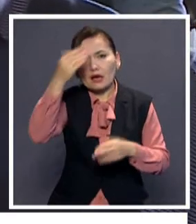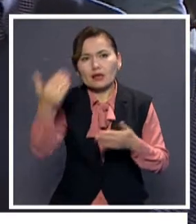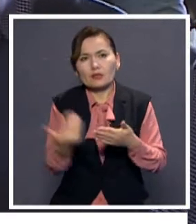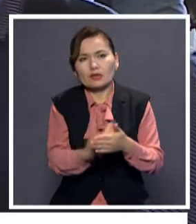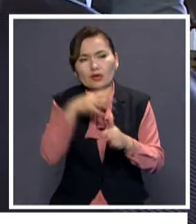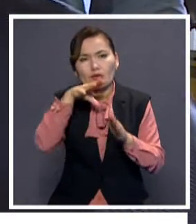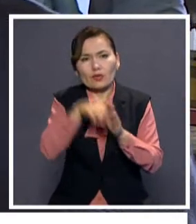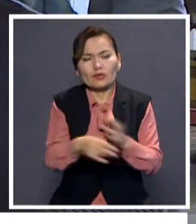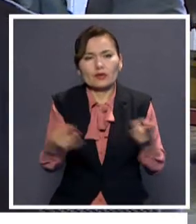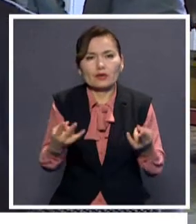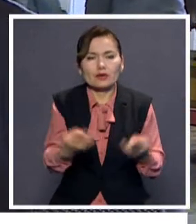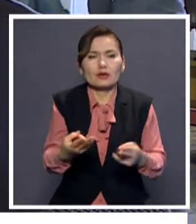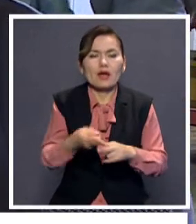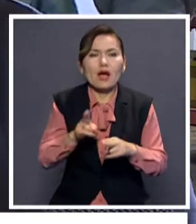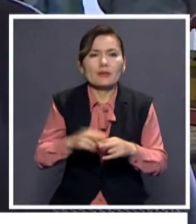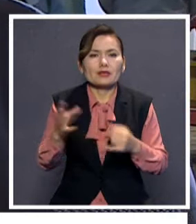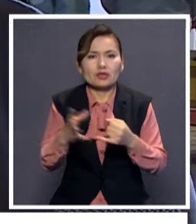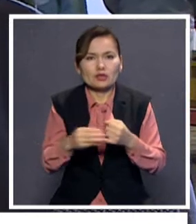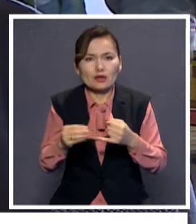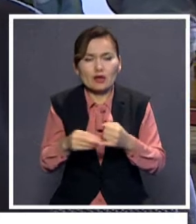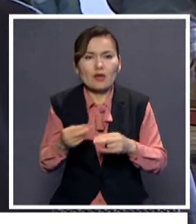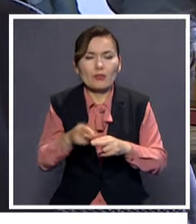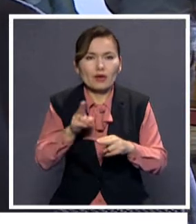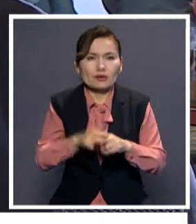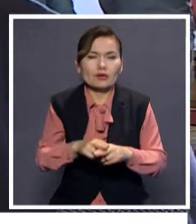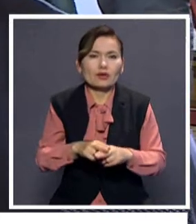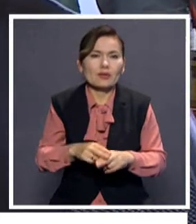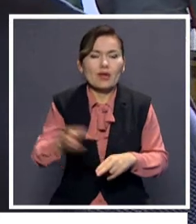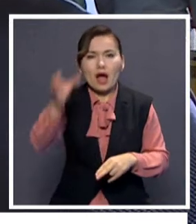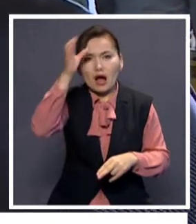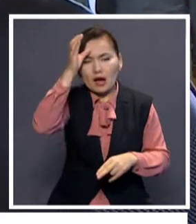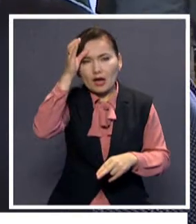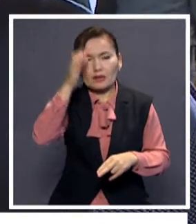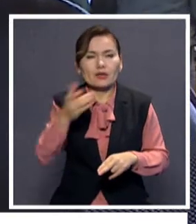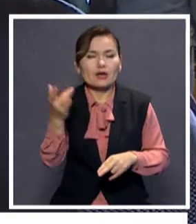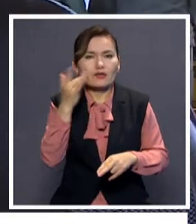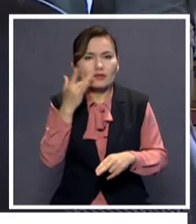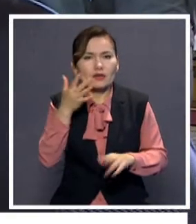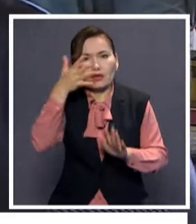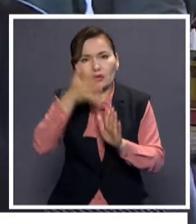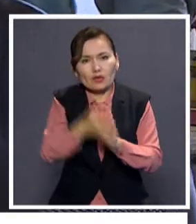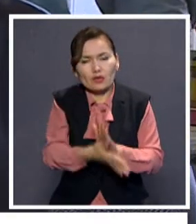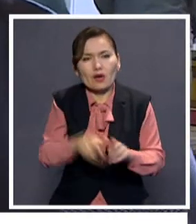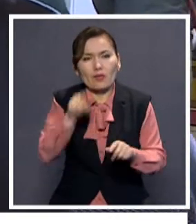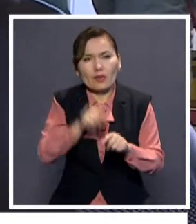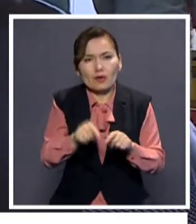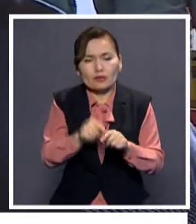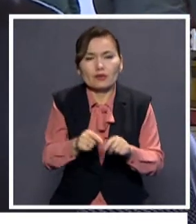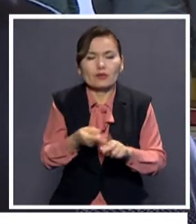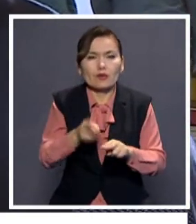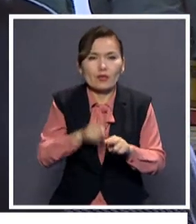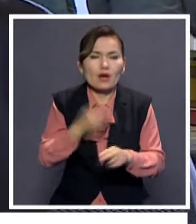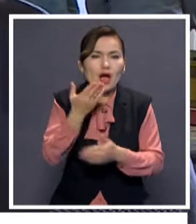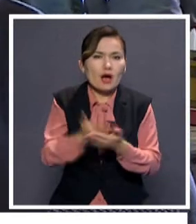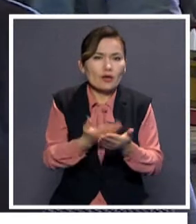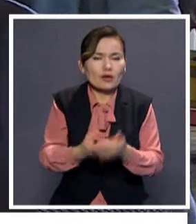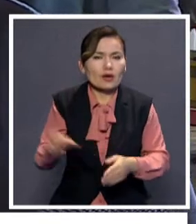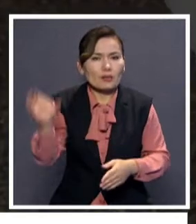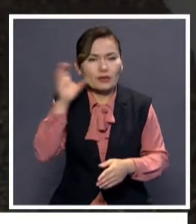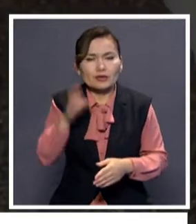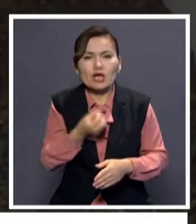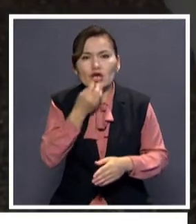болу керек. Мысалы, біздің серіктестік бірнеше жылдан бері ғалымдардың кеңесін орындап келеміз. Ауыспалы егіншілік, алқаптарды суару жұмыстарын қолға алдық.